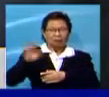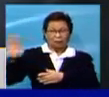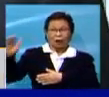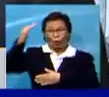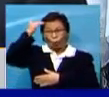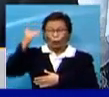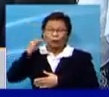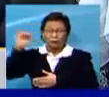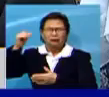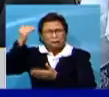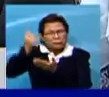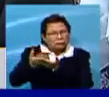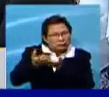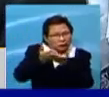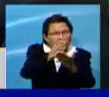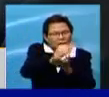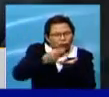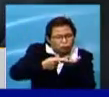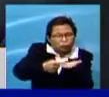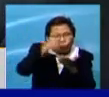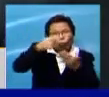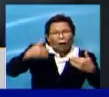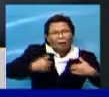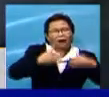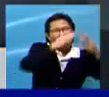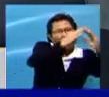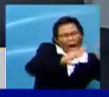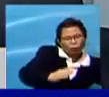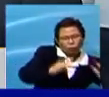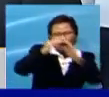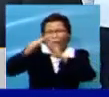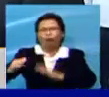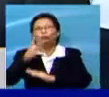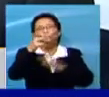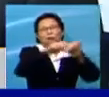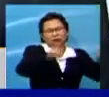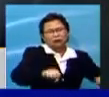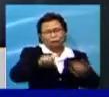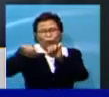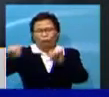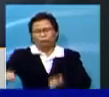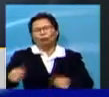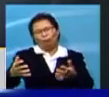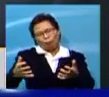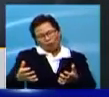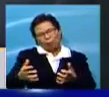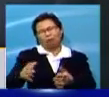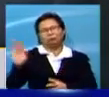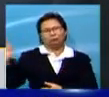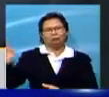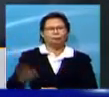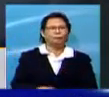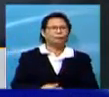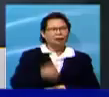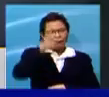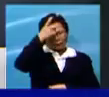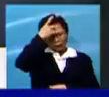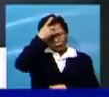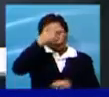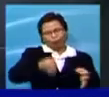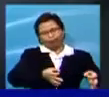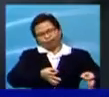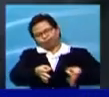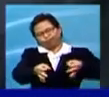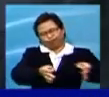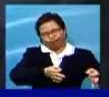dan perbincangan untuk mengadakan dua sistem seperti negara kita. Jelas Datuk Seri